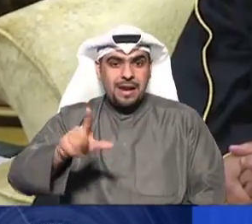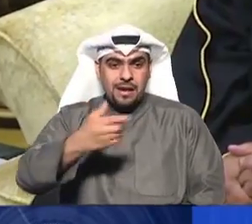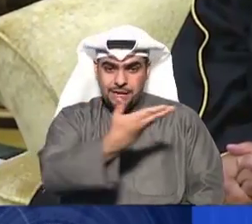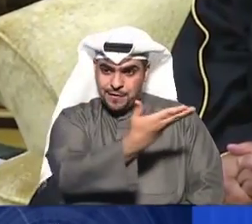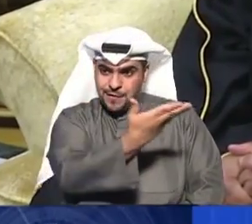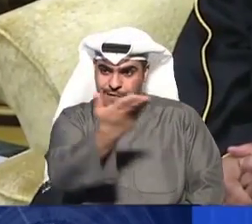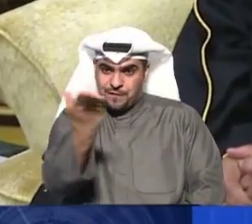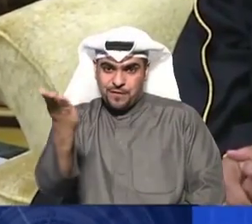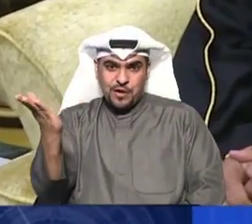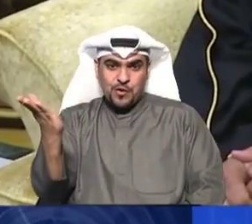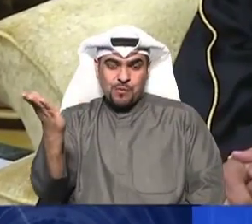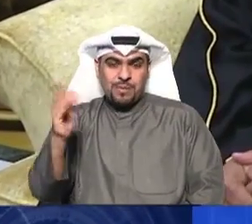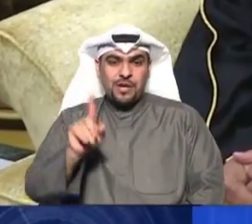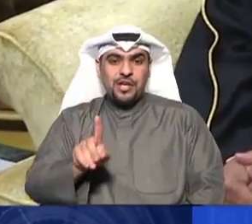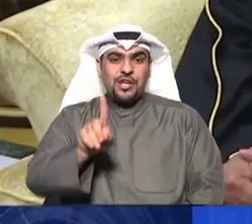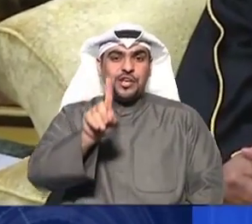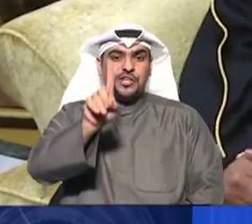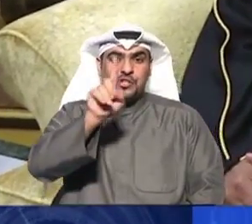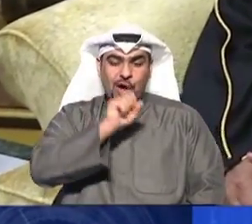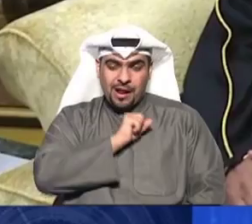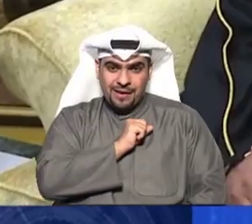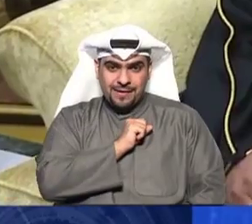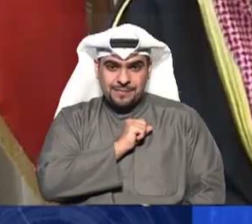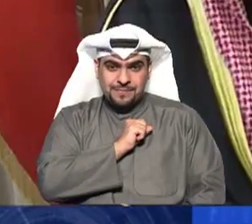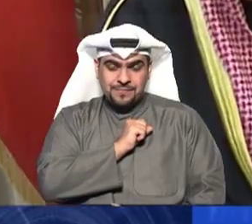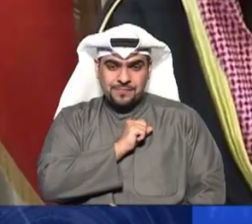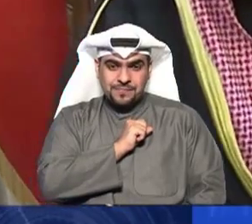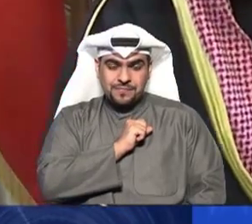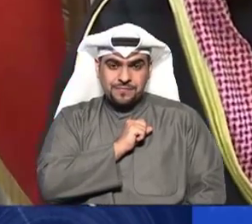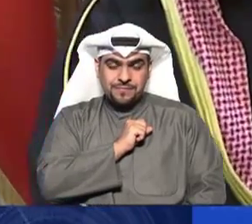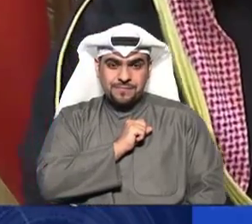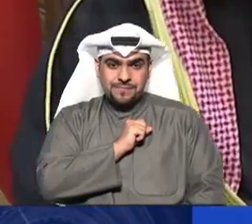أن نجد